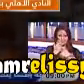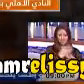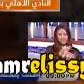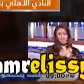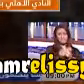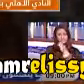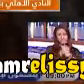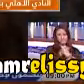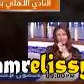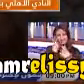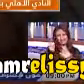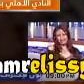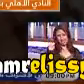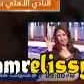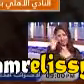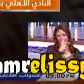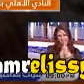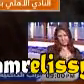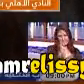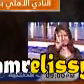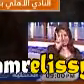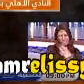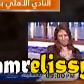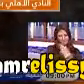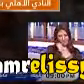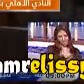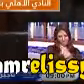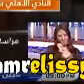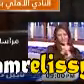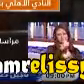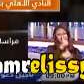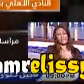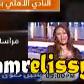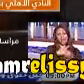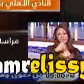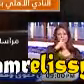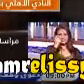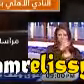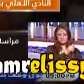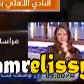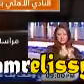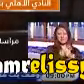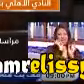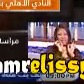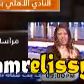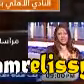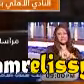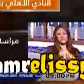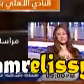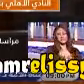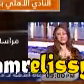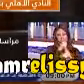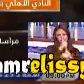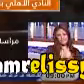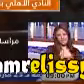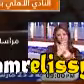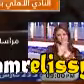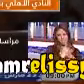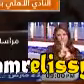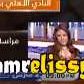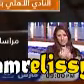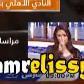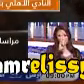بعض الضباط الذين لم ينالوا عقابا من وجهه نظرهم يعني لكن في الوقت نفسه هناك من يرى